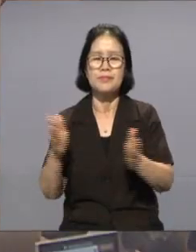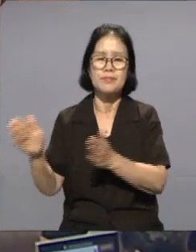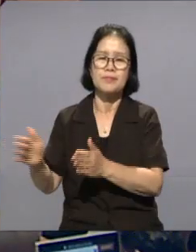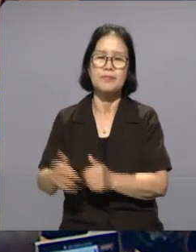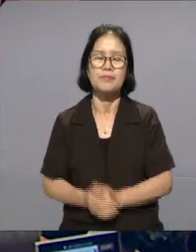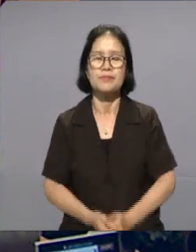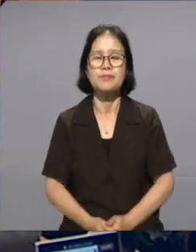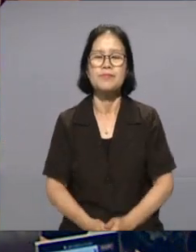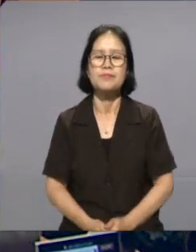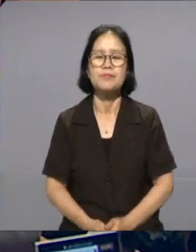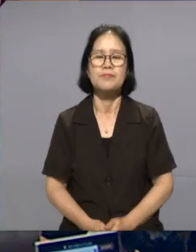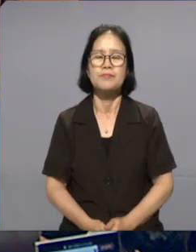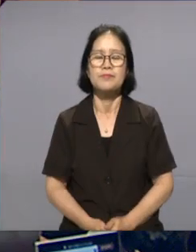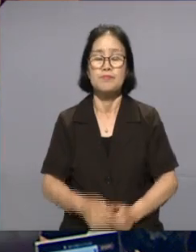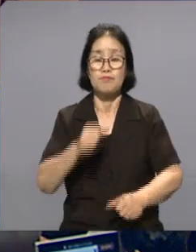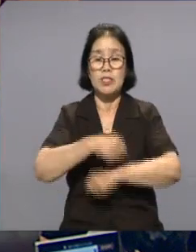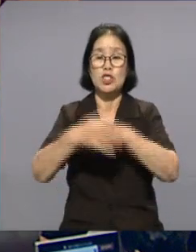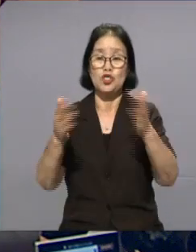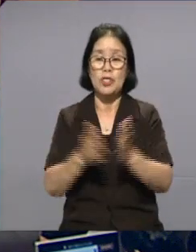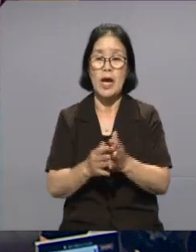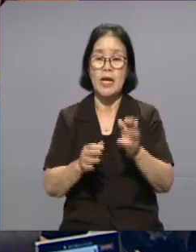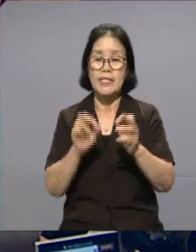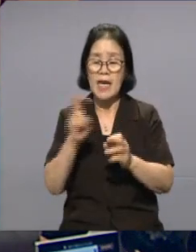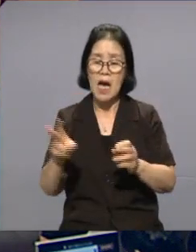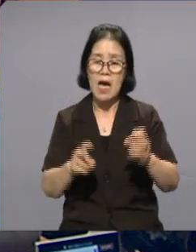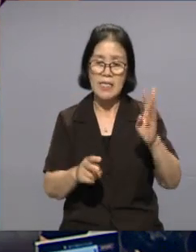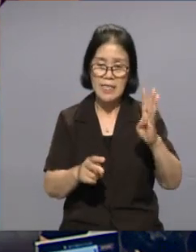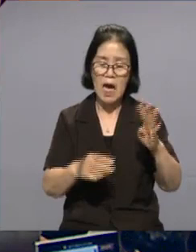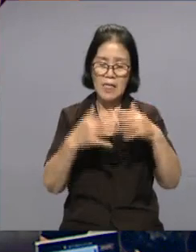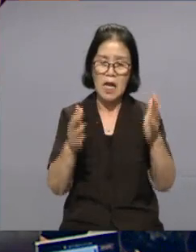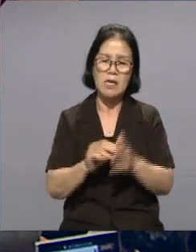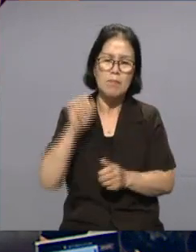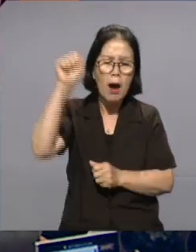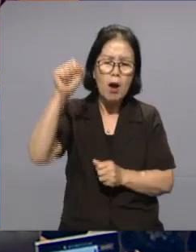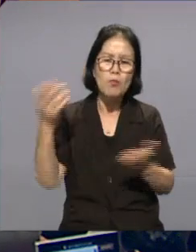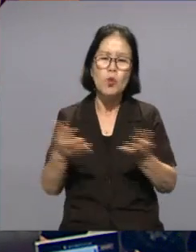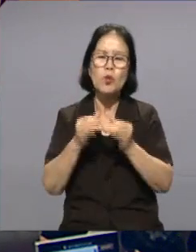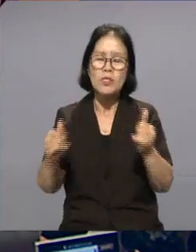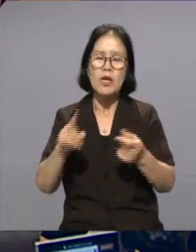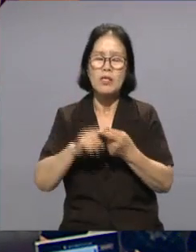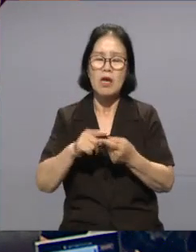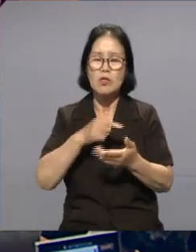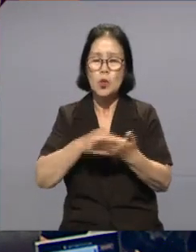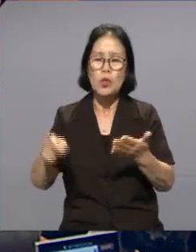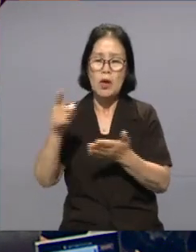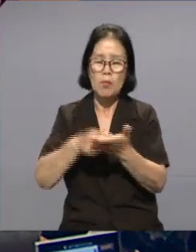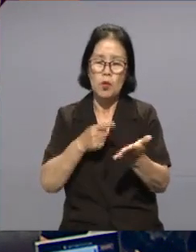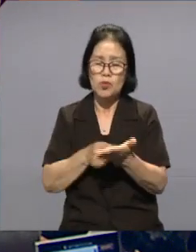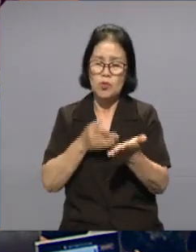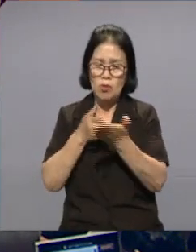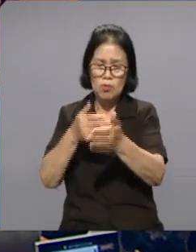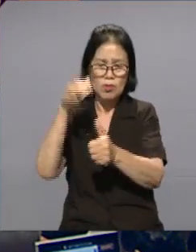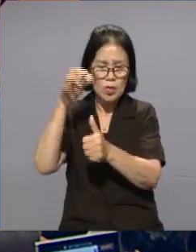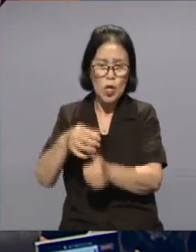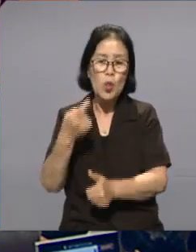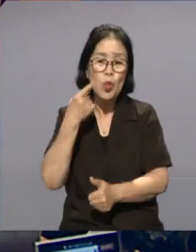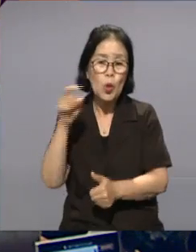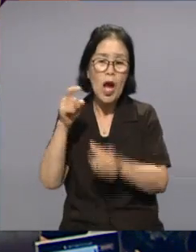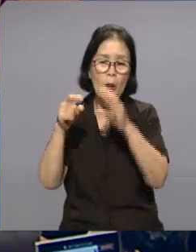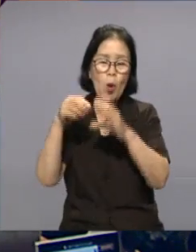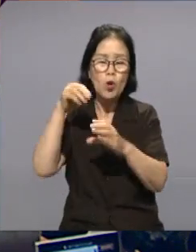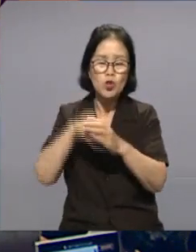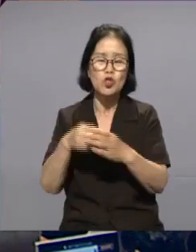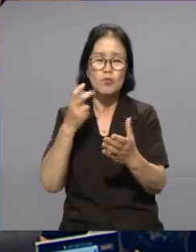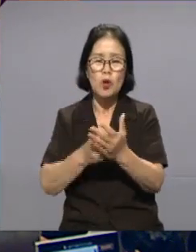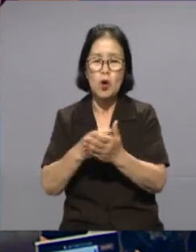네 다음 소식입니다 더불어민주당 등 야사당이 파업 노동자에 대한 손해배상 소송을 제안하는 법안인 노란 봉투법을